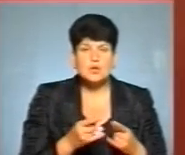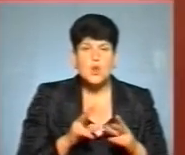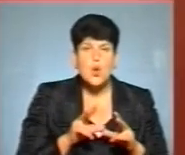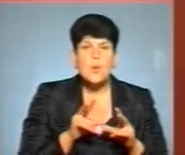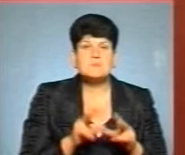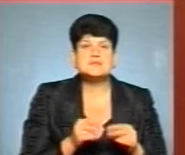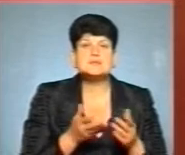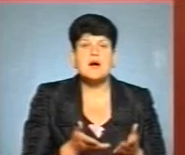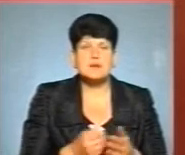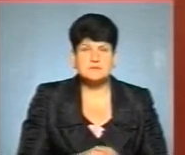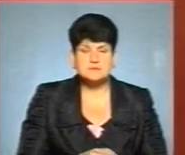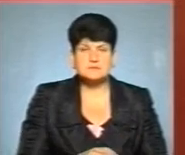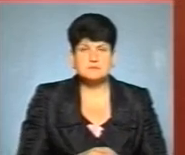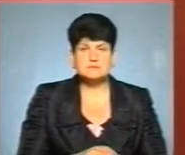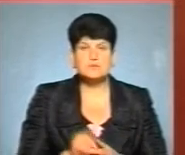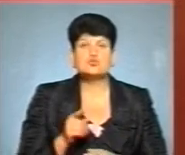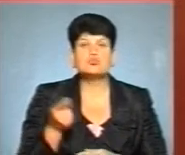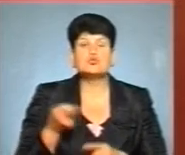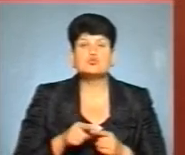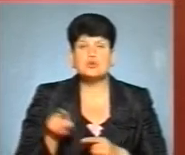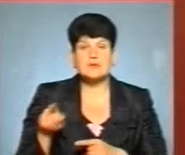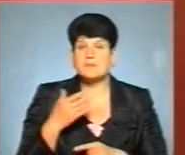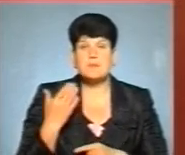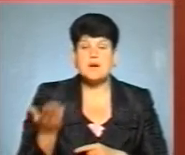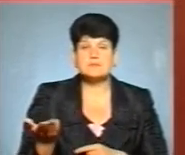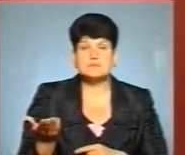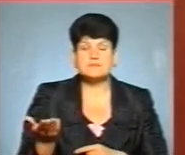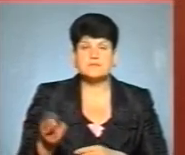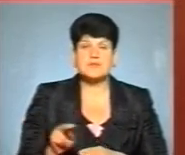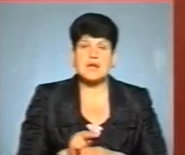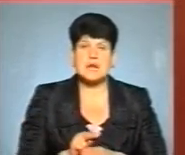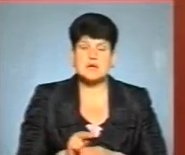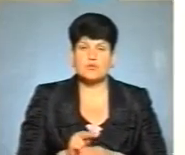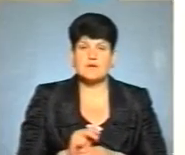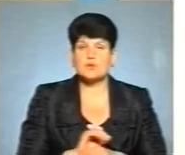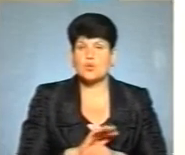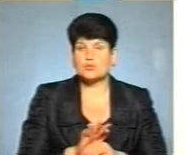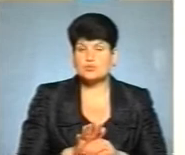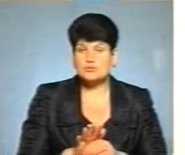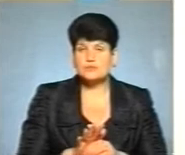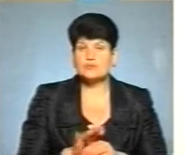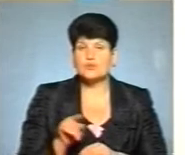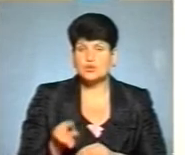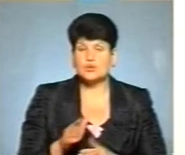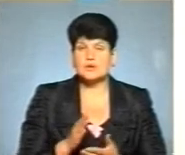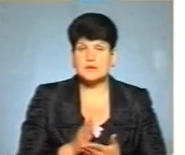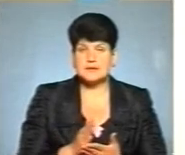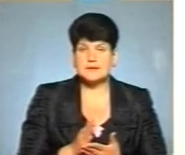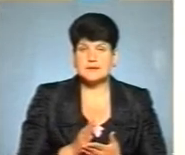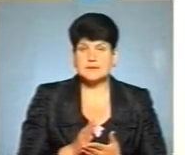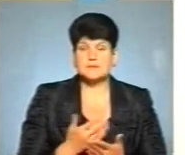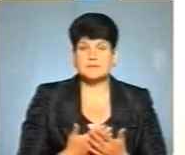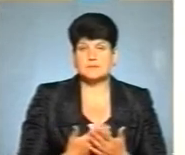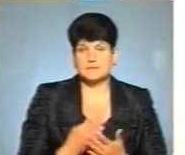обіцяли. А чому цього там нема? Ну, дивіться, лікування ковіду, воно почнемо з того, що воно є по симптомах.